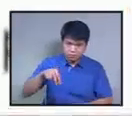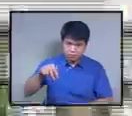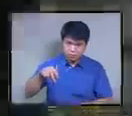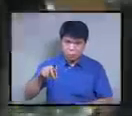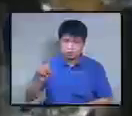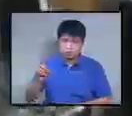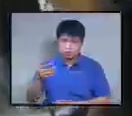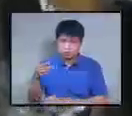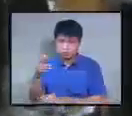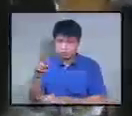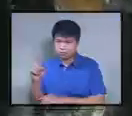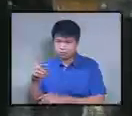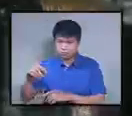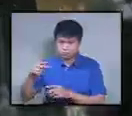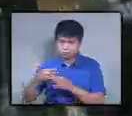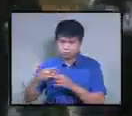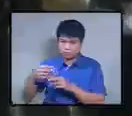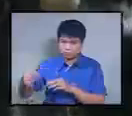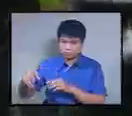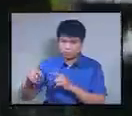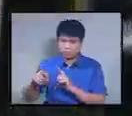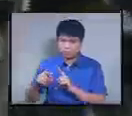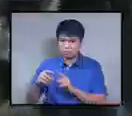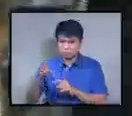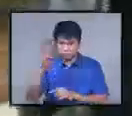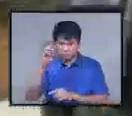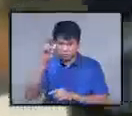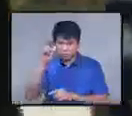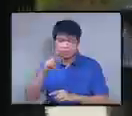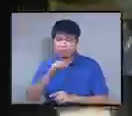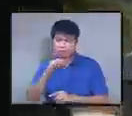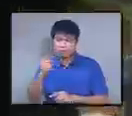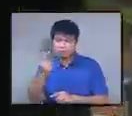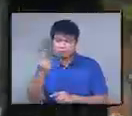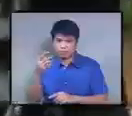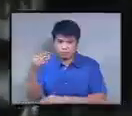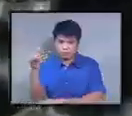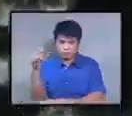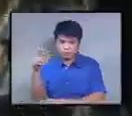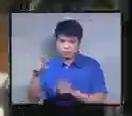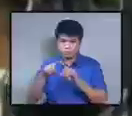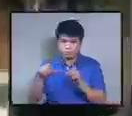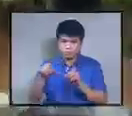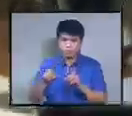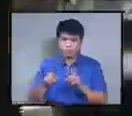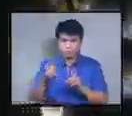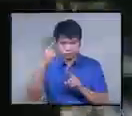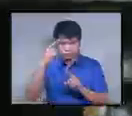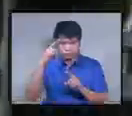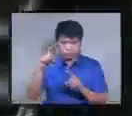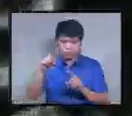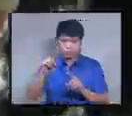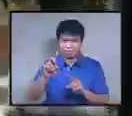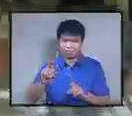pangalan niya? Naglaro ang Pinoy na si Wesley So, hindi para sa bandila ng Pilipinas, kundi para sa Estados Unidos.